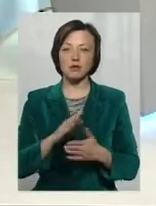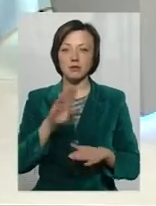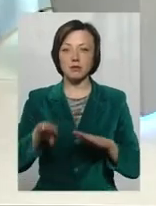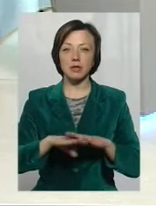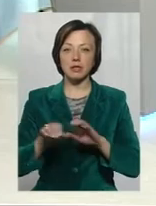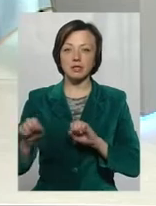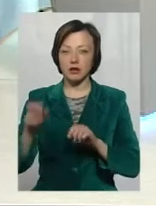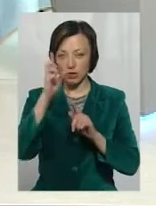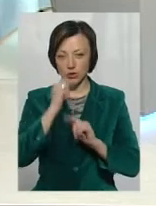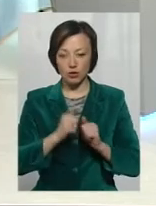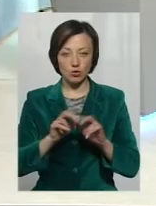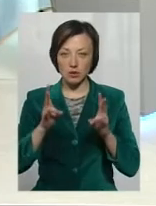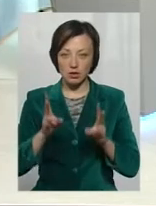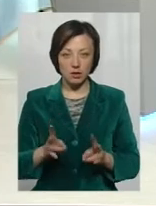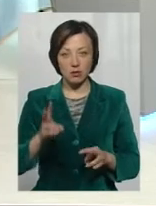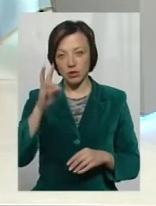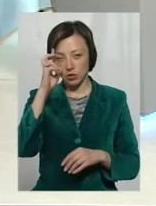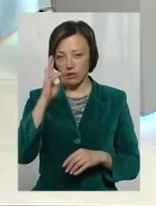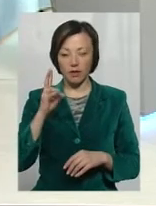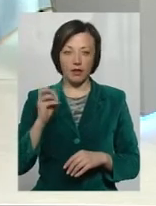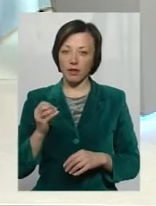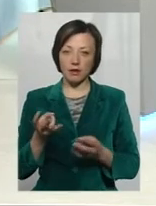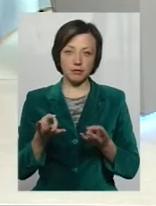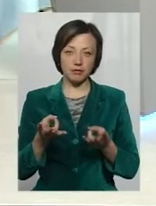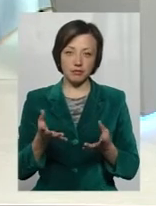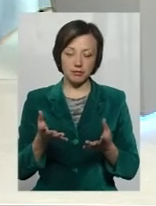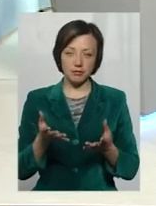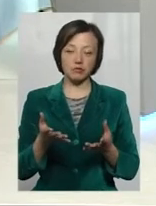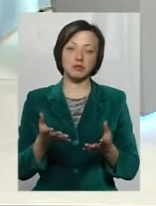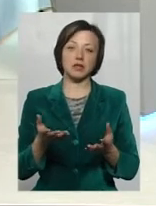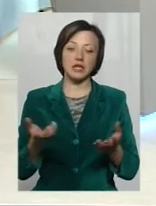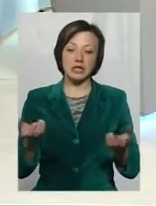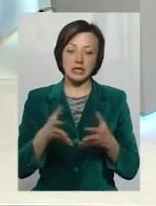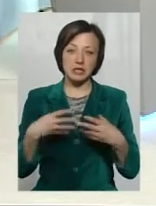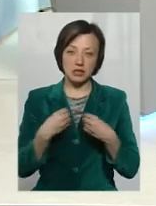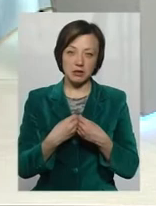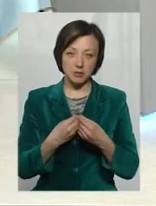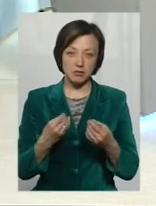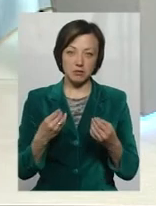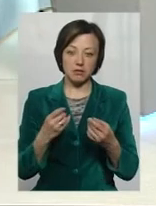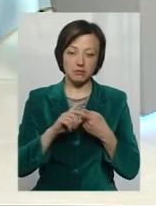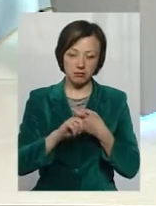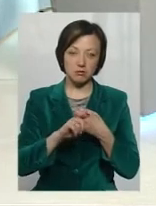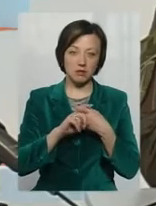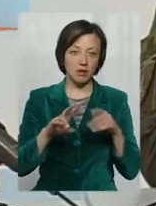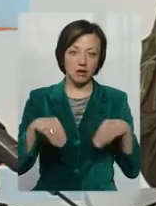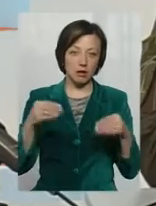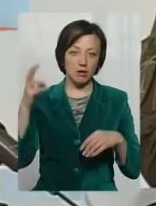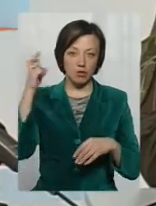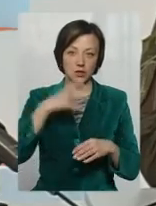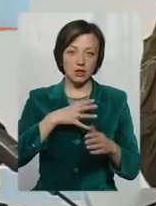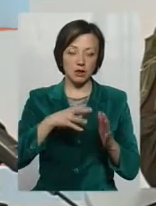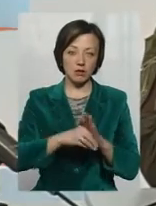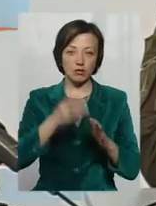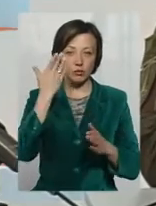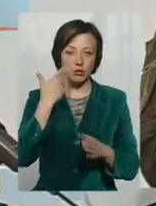нами не трапилось, держава, відповідно, не втрачає зв'язок з сім'ями, якщо, не дай Бог, загинув при виконанні